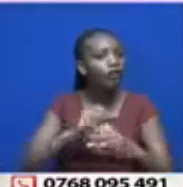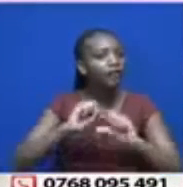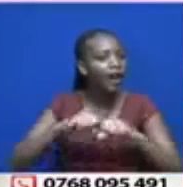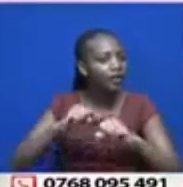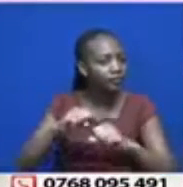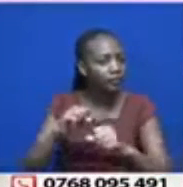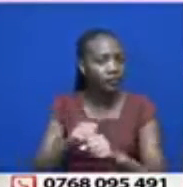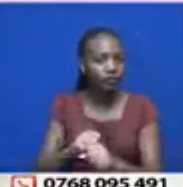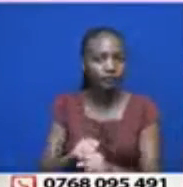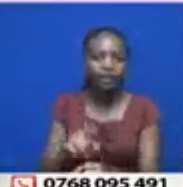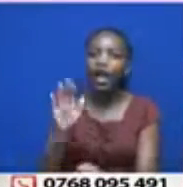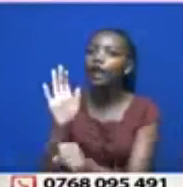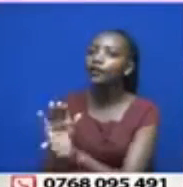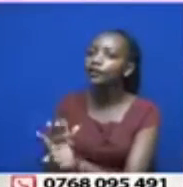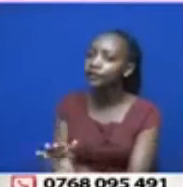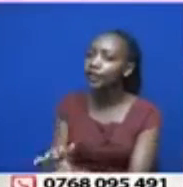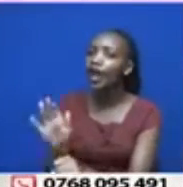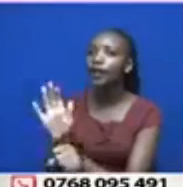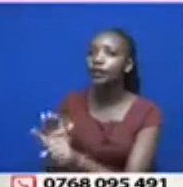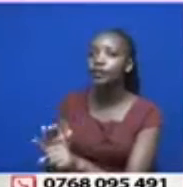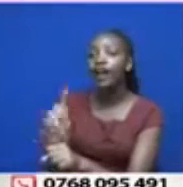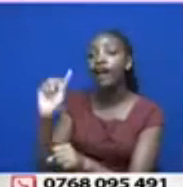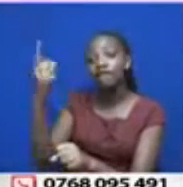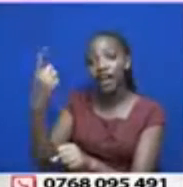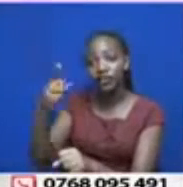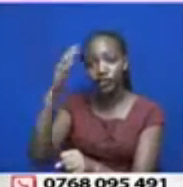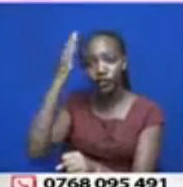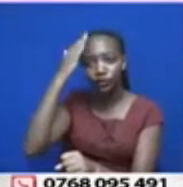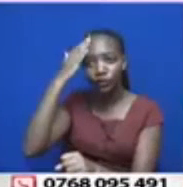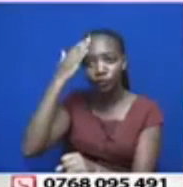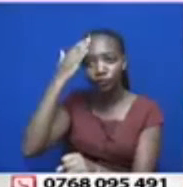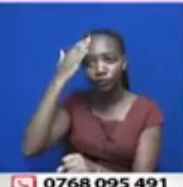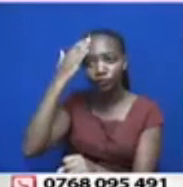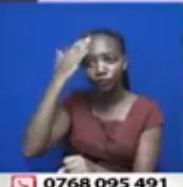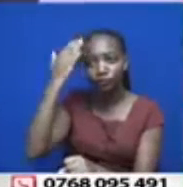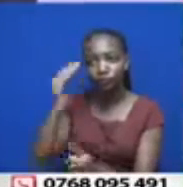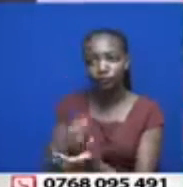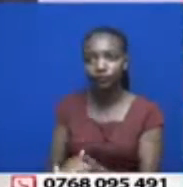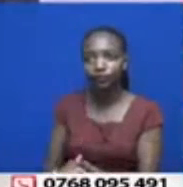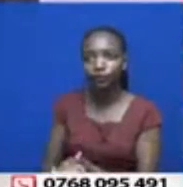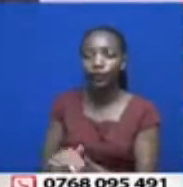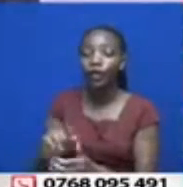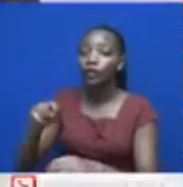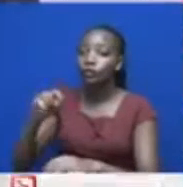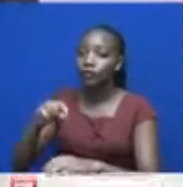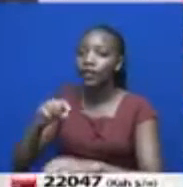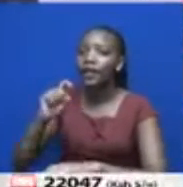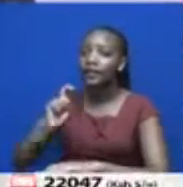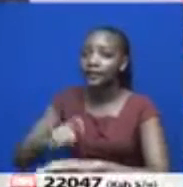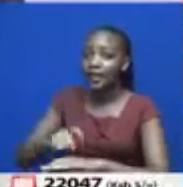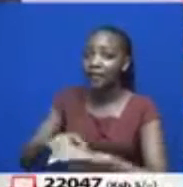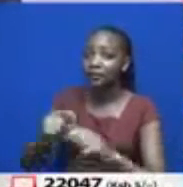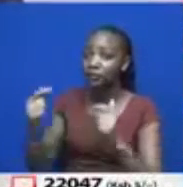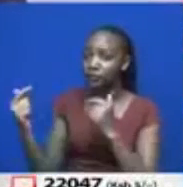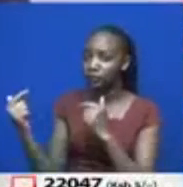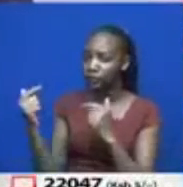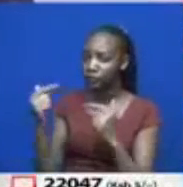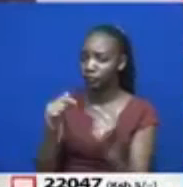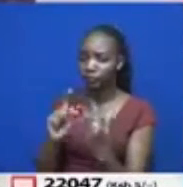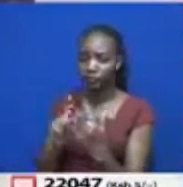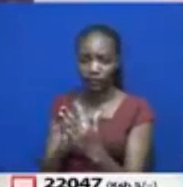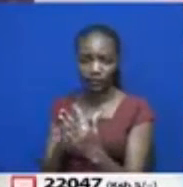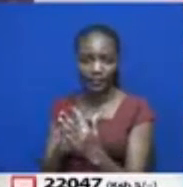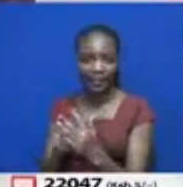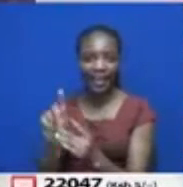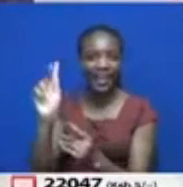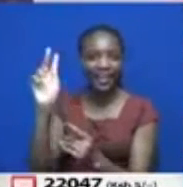Chungu nzima. Kwanza kabisa utagundua kwamba wakati tatanishi hivi vilipozuka,